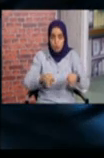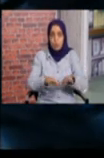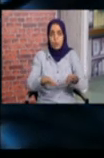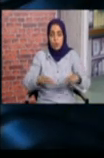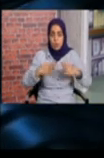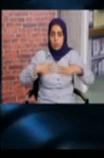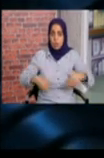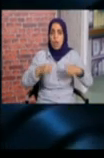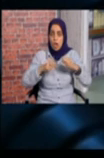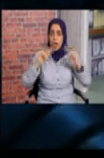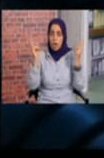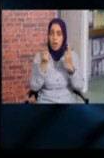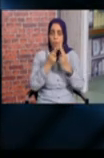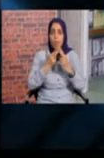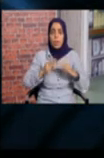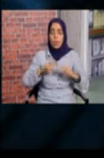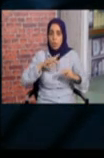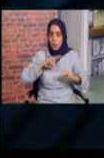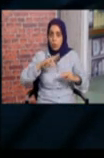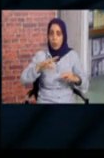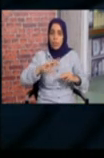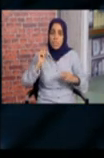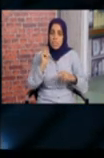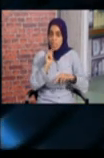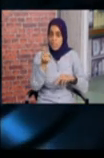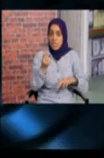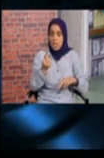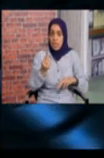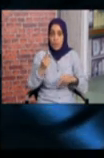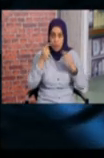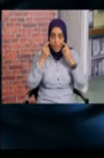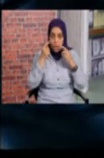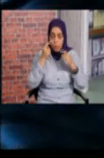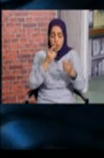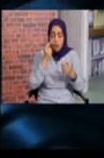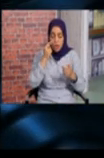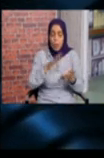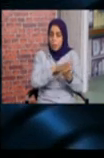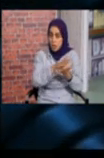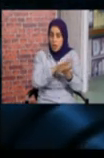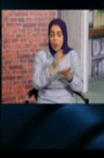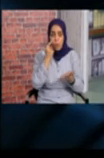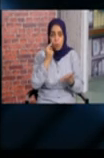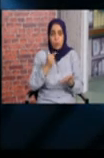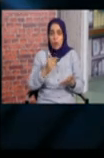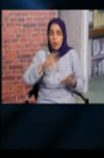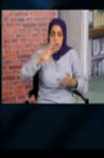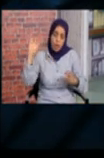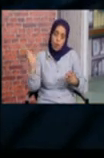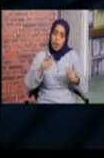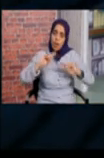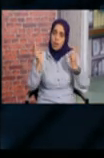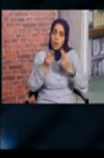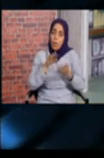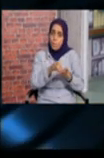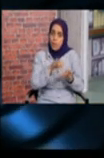الصحه العالميه بتقول ان كل دقيقه تقريبا في مصاب باحدى مسببات ضعف وفقدان الابصار حول العالم،